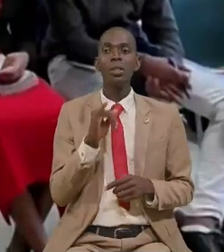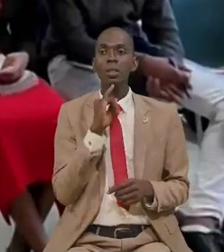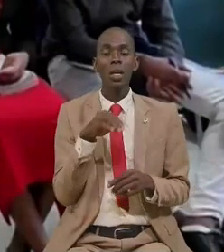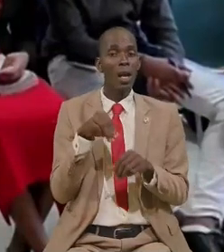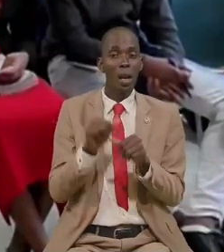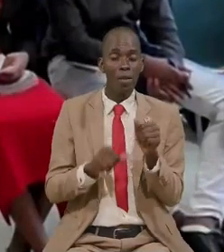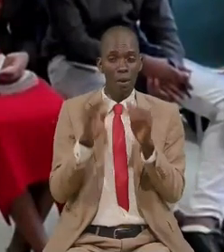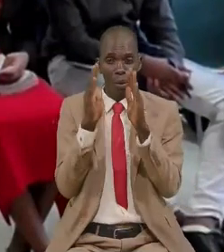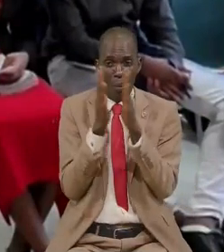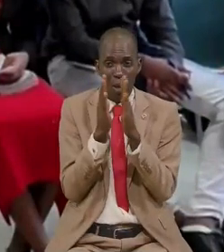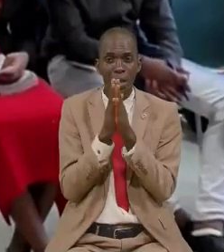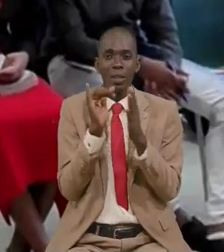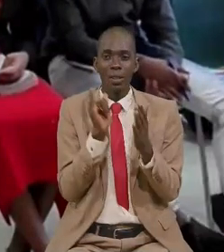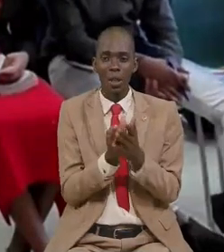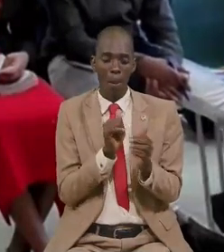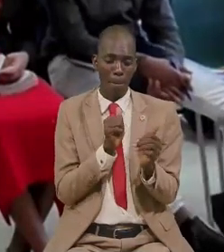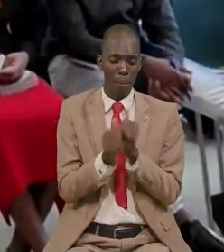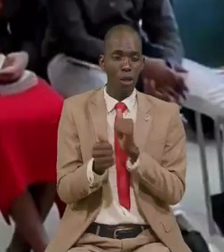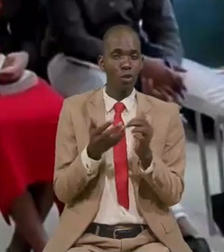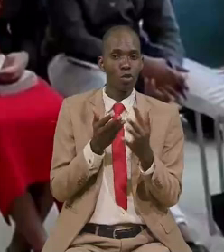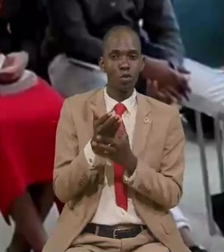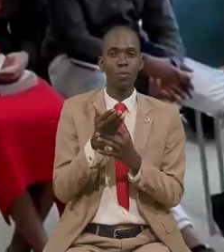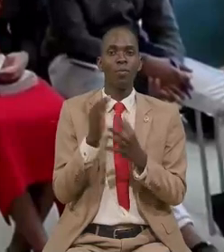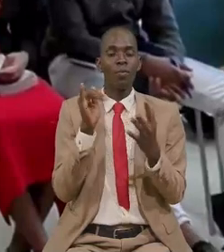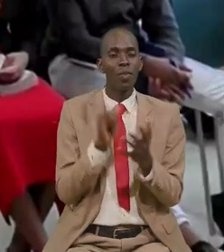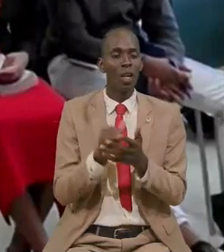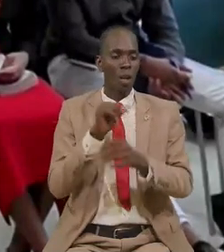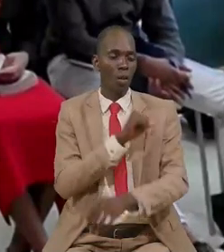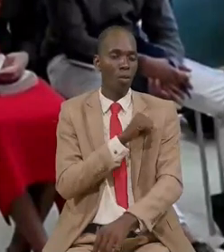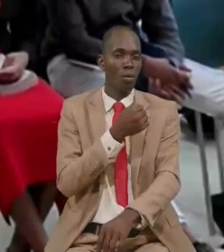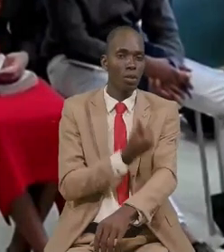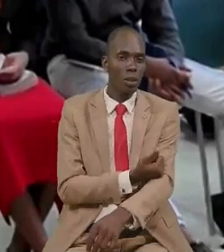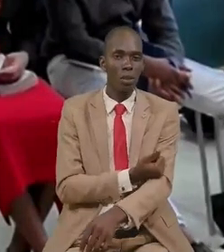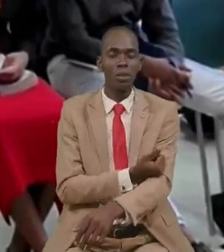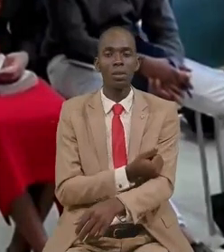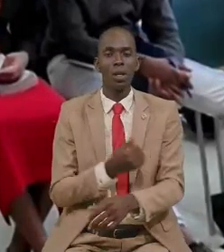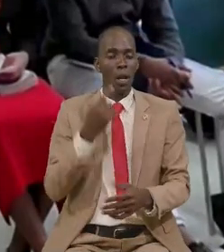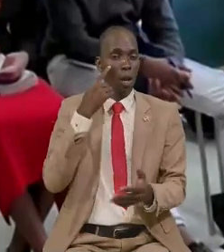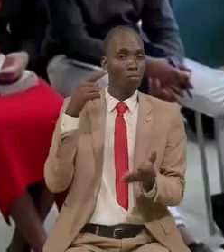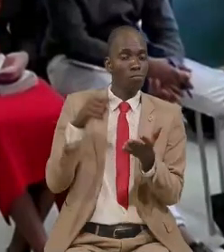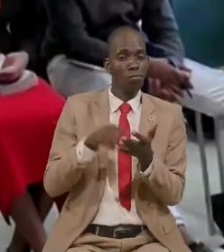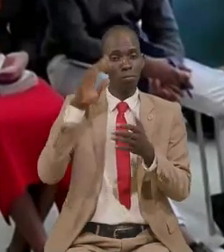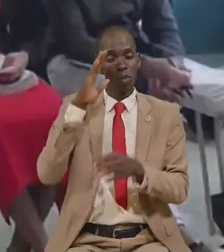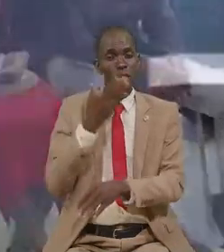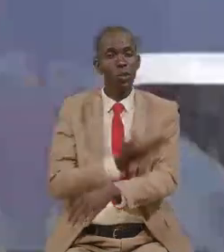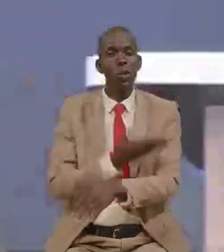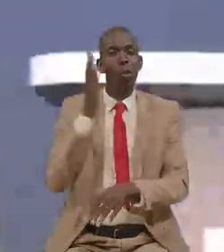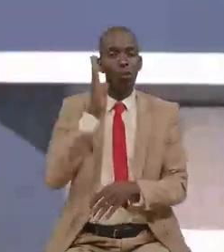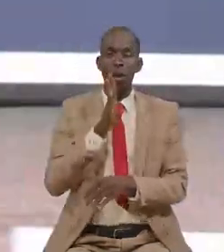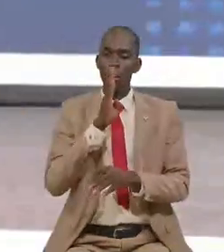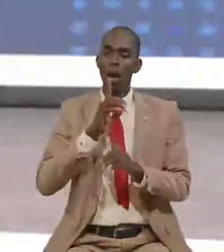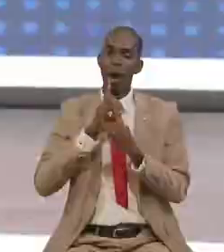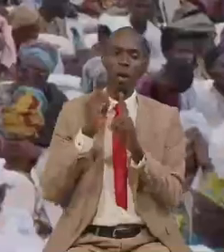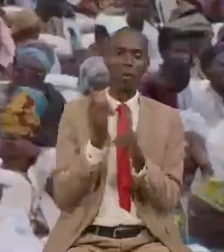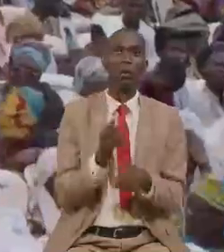fait le plaisir du Seigneur. Et toute prière qui passe par ce Fils autorisé, reconnu, sera exaucée. Et